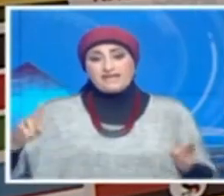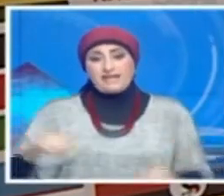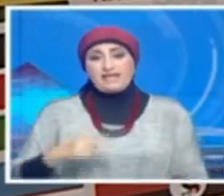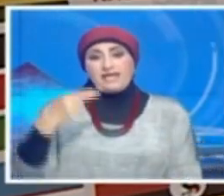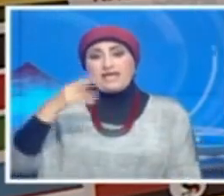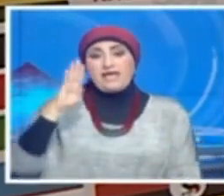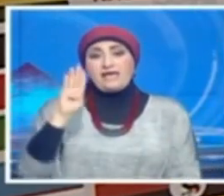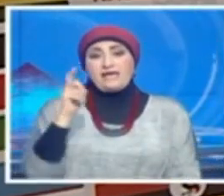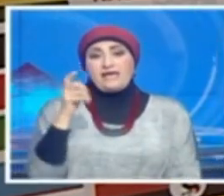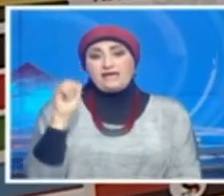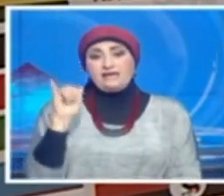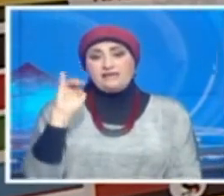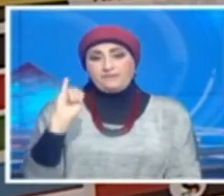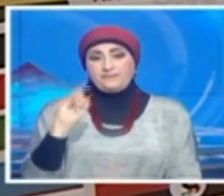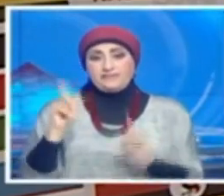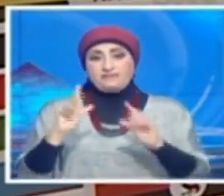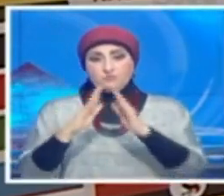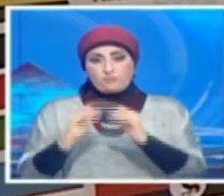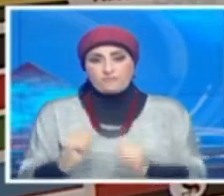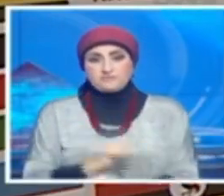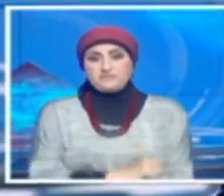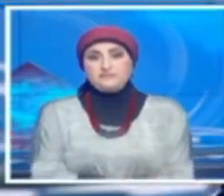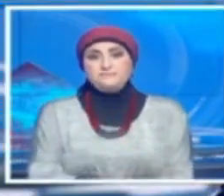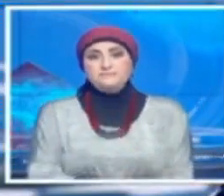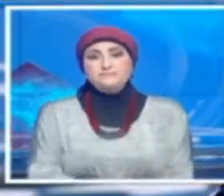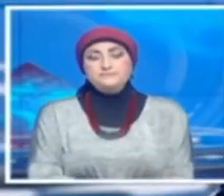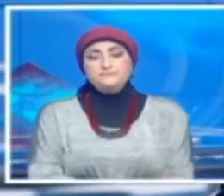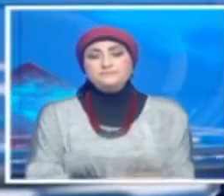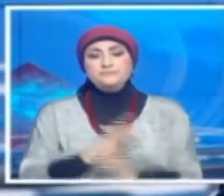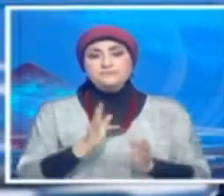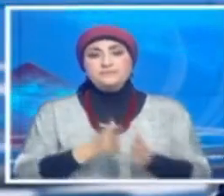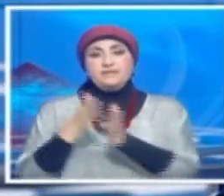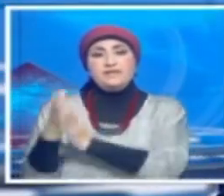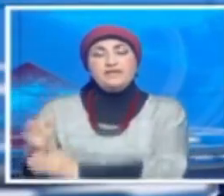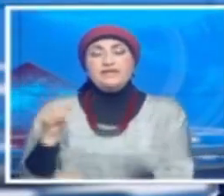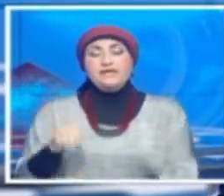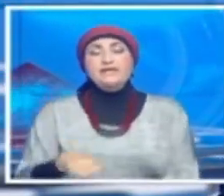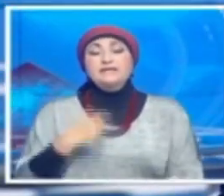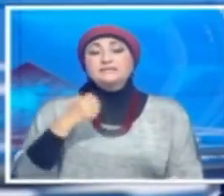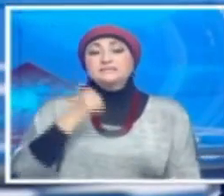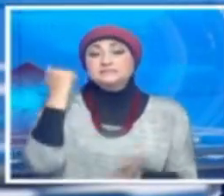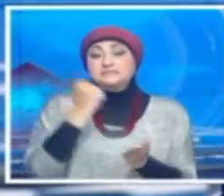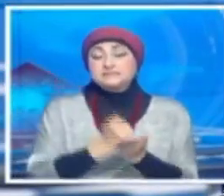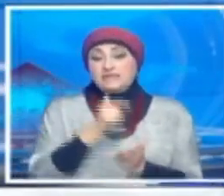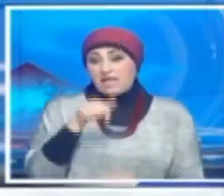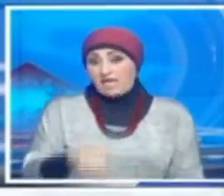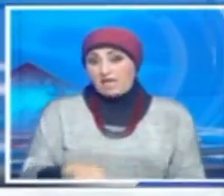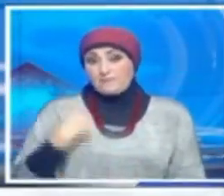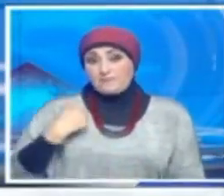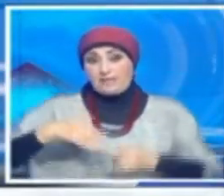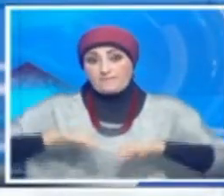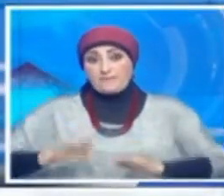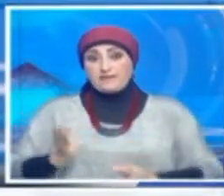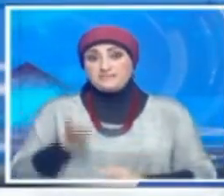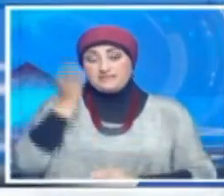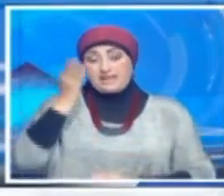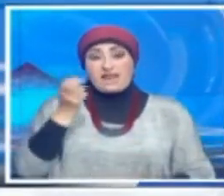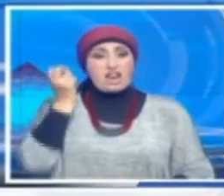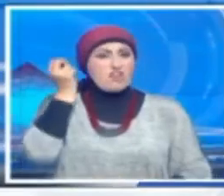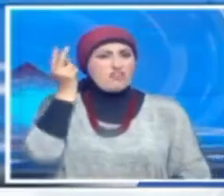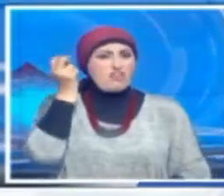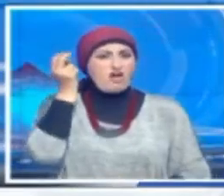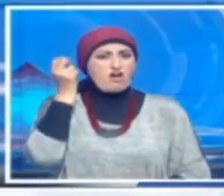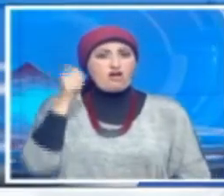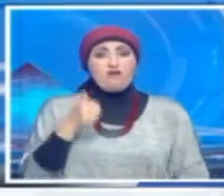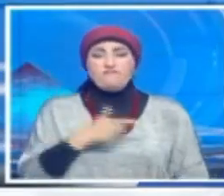كريم كمال، التلفزيون المصري. اعتمد المجلس الأعلى للثقافة برئاسة وزيرة الثقافة